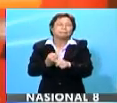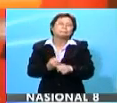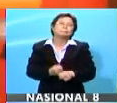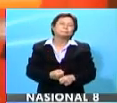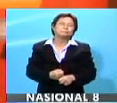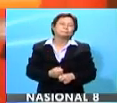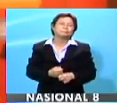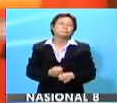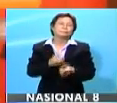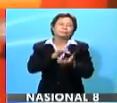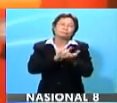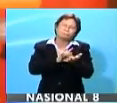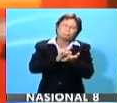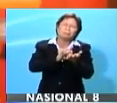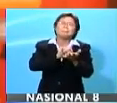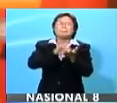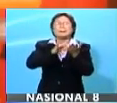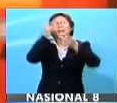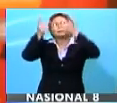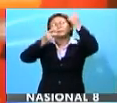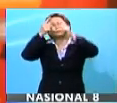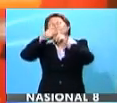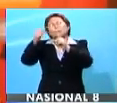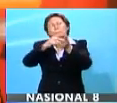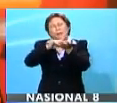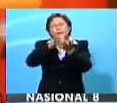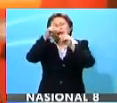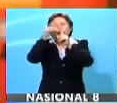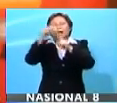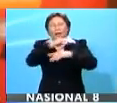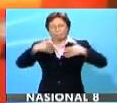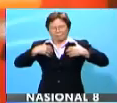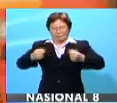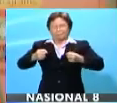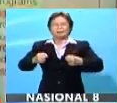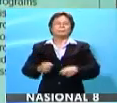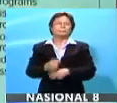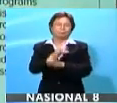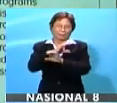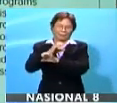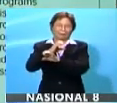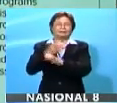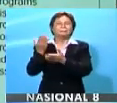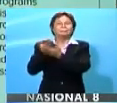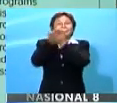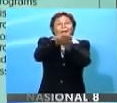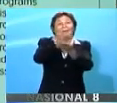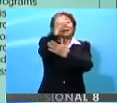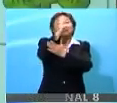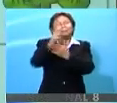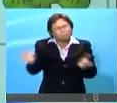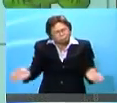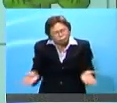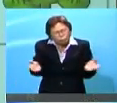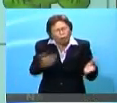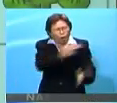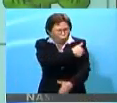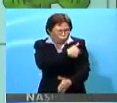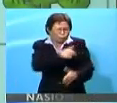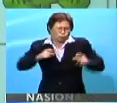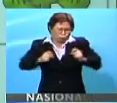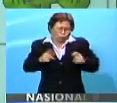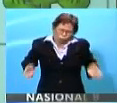in term of medical tourism and provision of he serves Selain itu beliau menyarankan kerajaan menggalakkan Hospital swasta